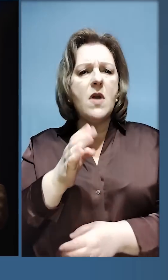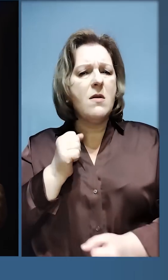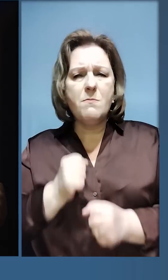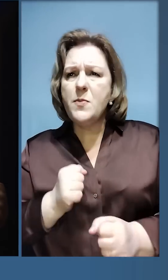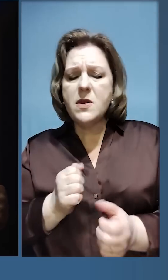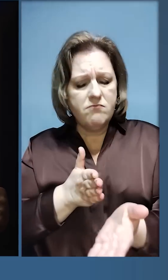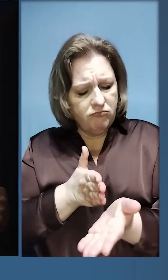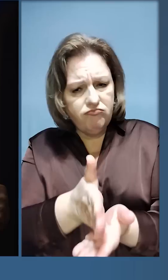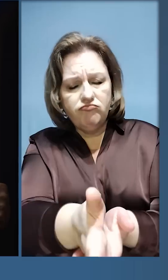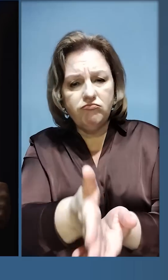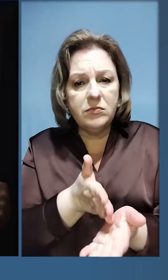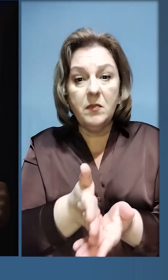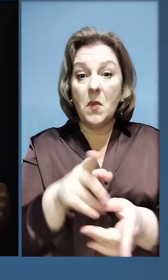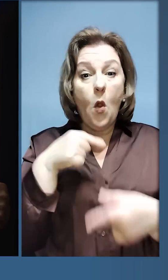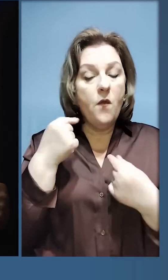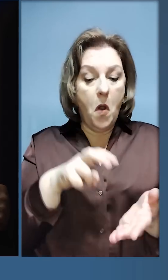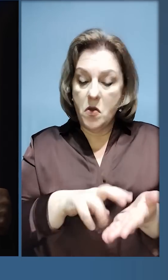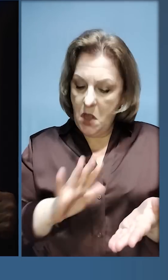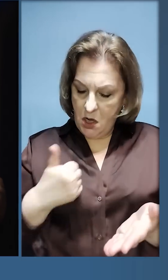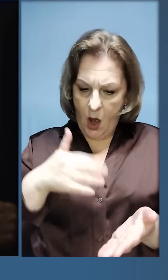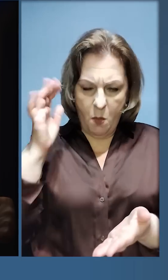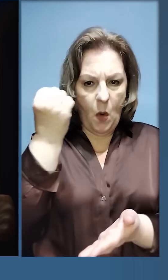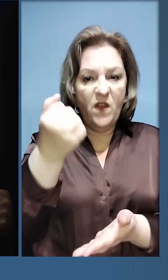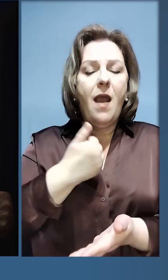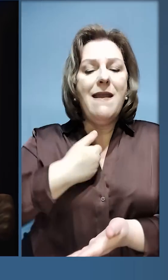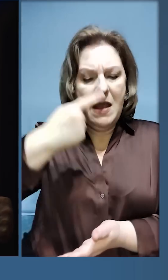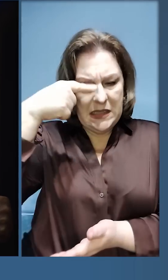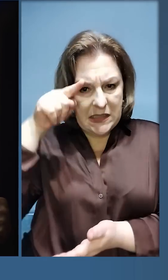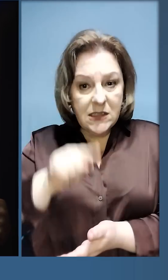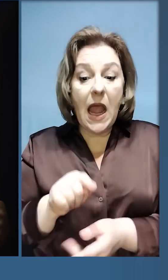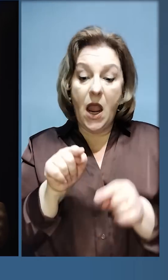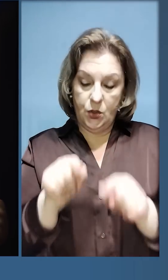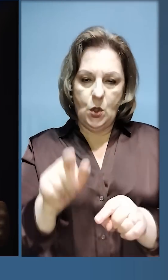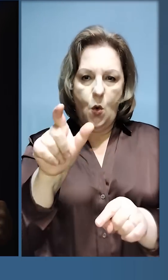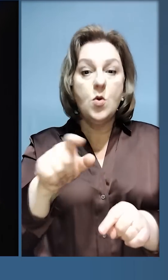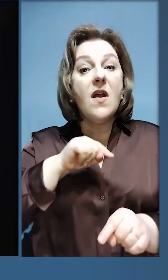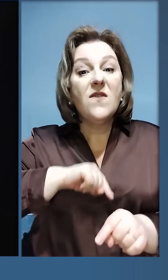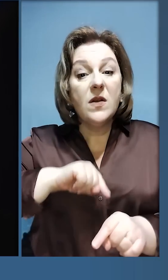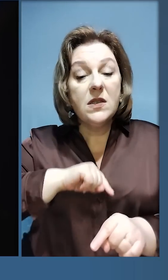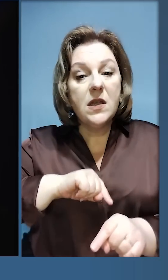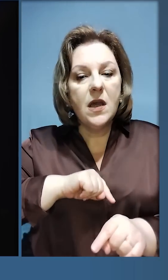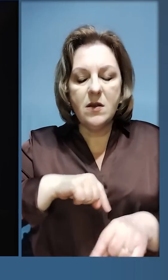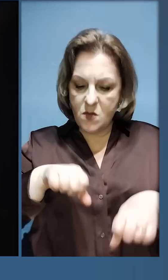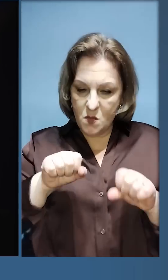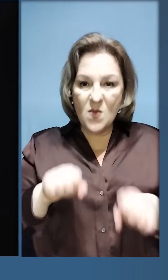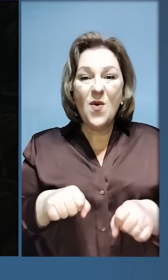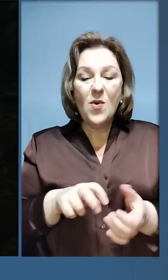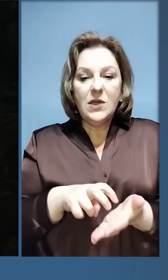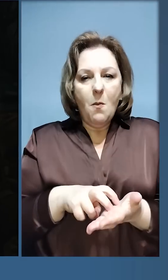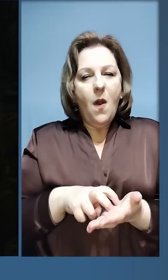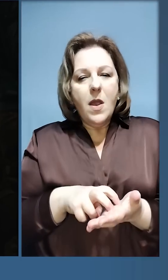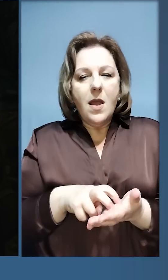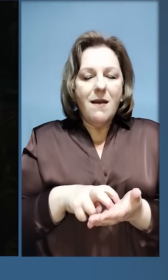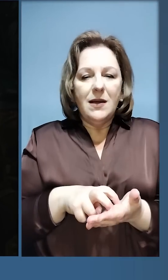ворогом, біжить вперед, і вона говорить, я не боюсь, я переможу, я знаю, що ця людина всередині,